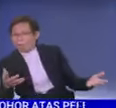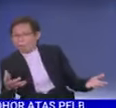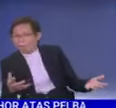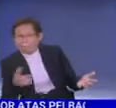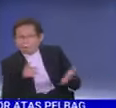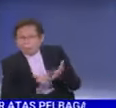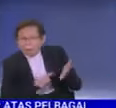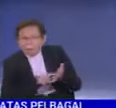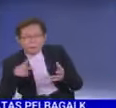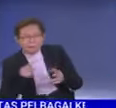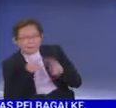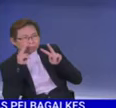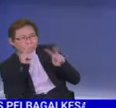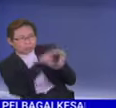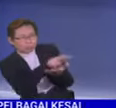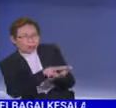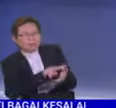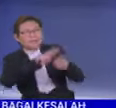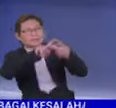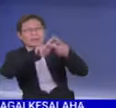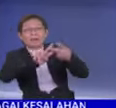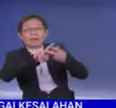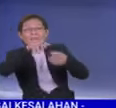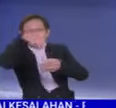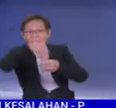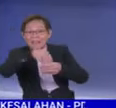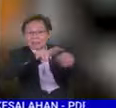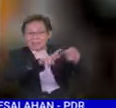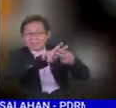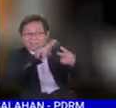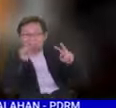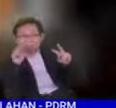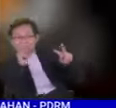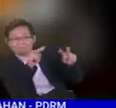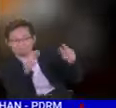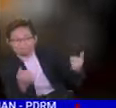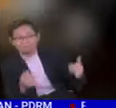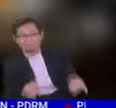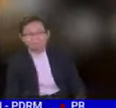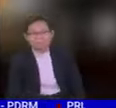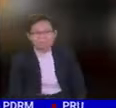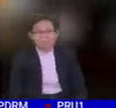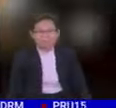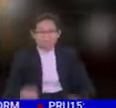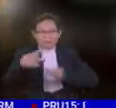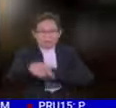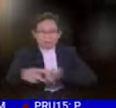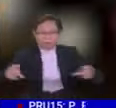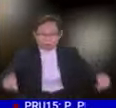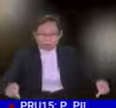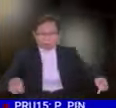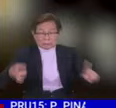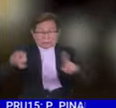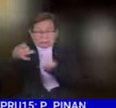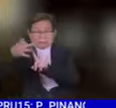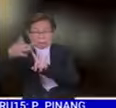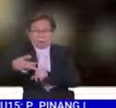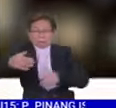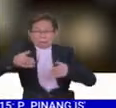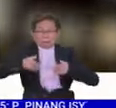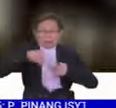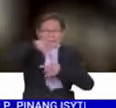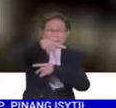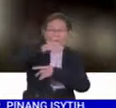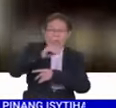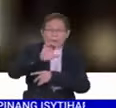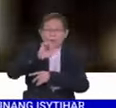apa kisahnya? Kita saksikan visualnya dalam hashtag. Kontena akrilik yang berisi Porsche